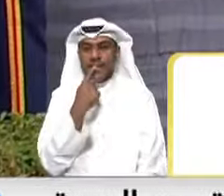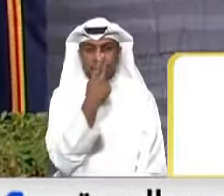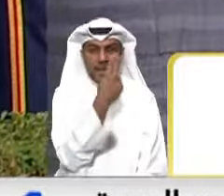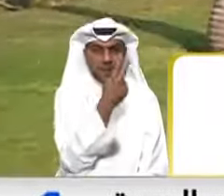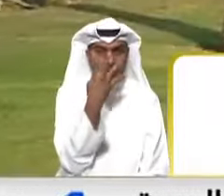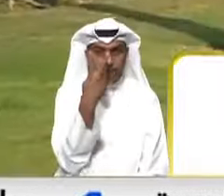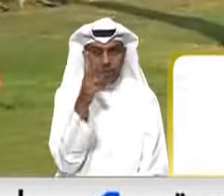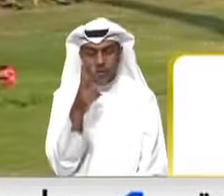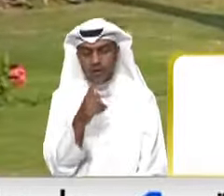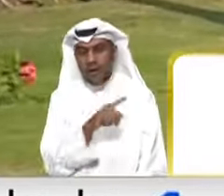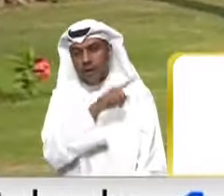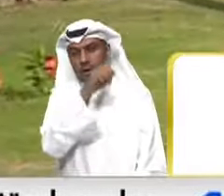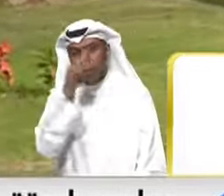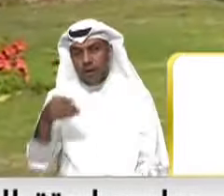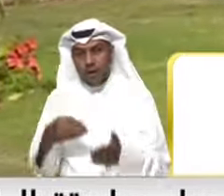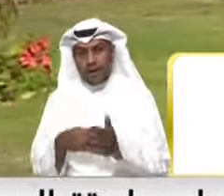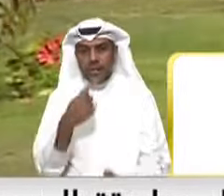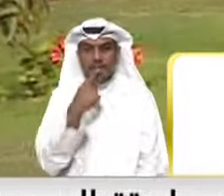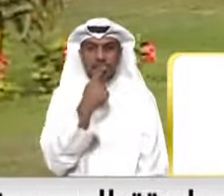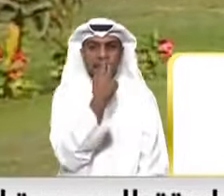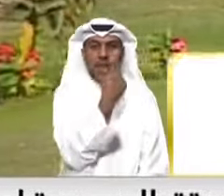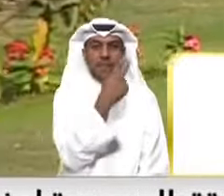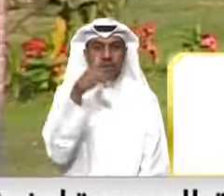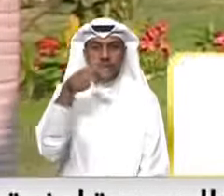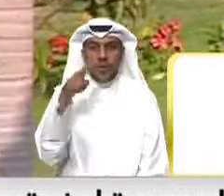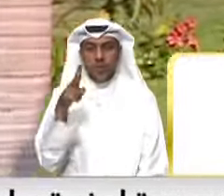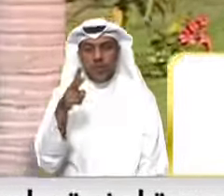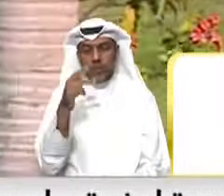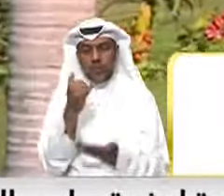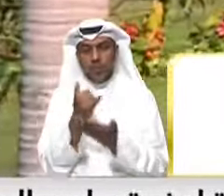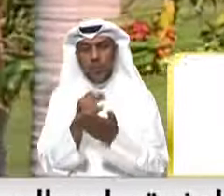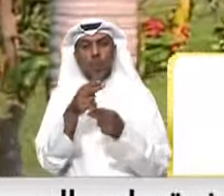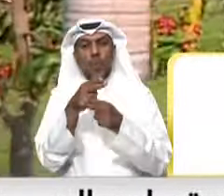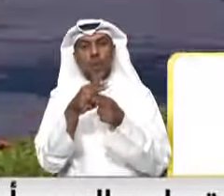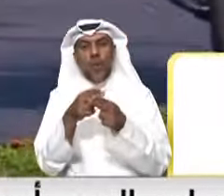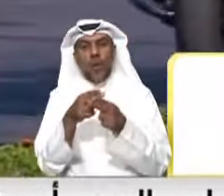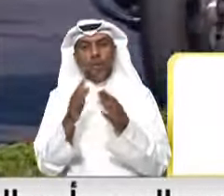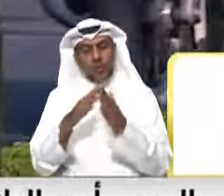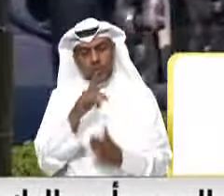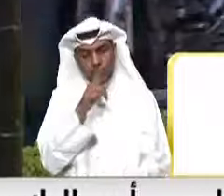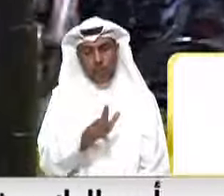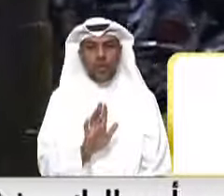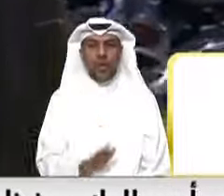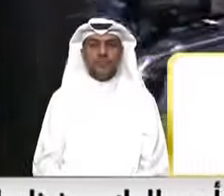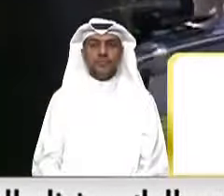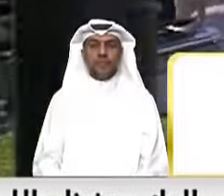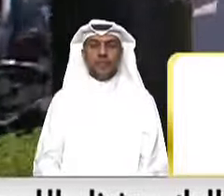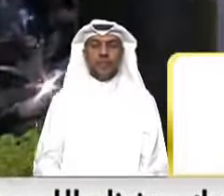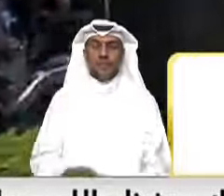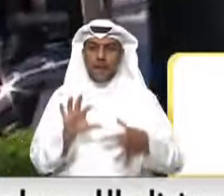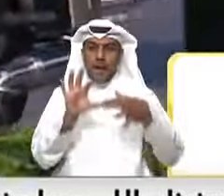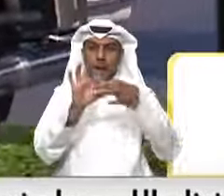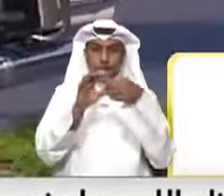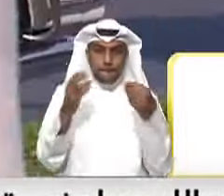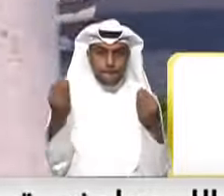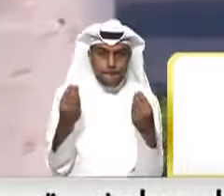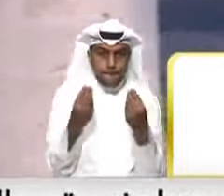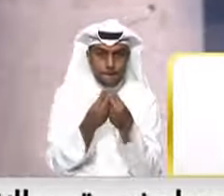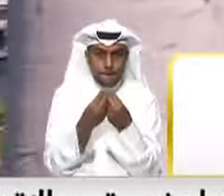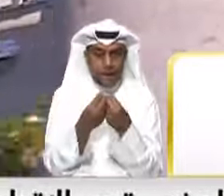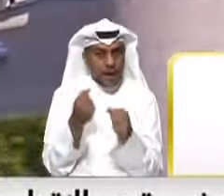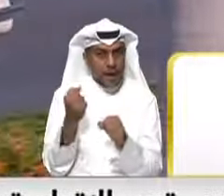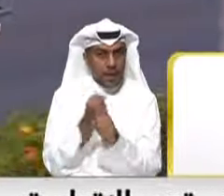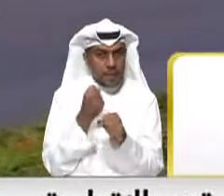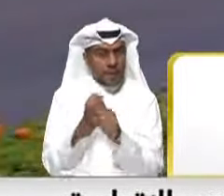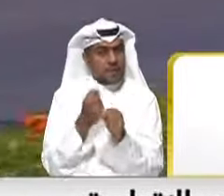2024 حتى 2026، كما أشاد كذلك بالتنسيق الوطيد بشأن القضايا